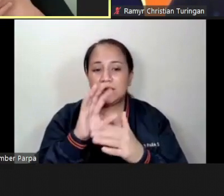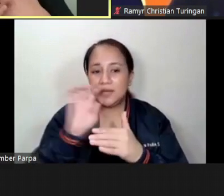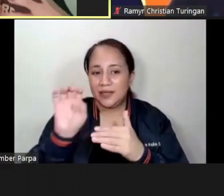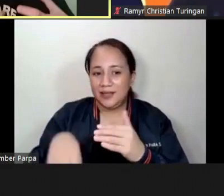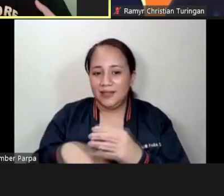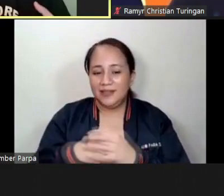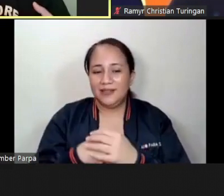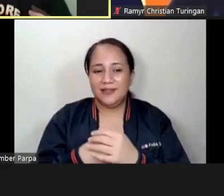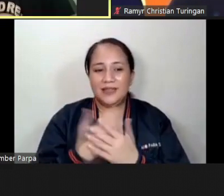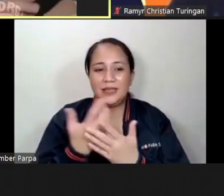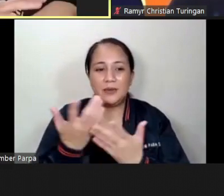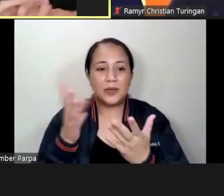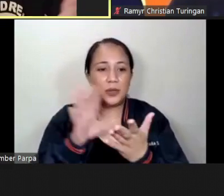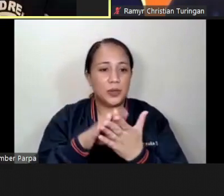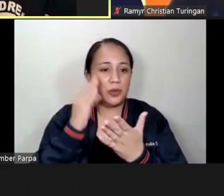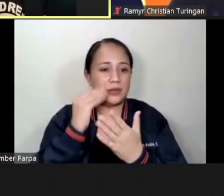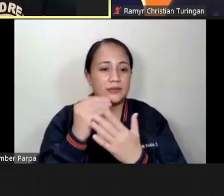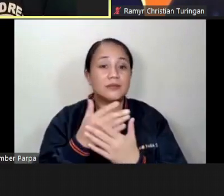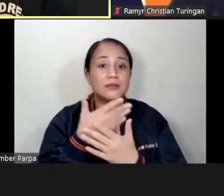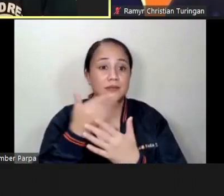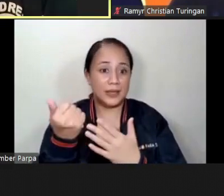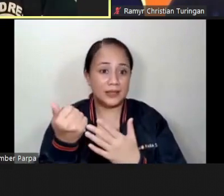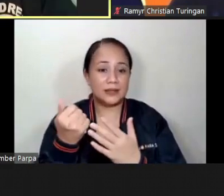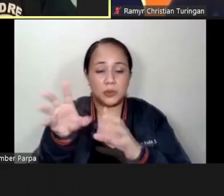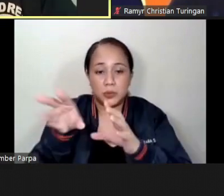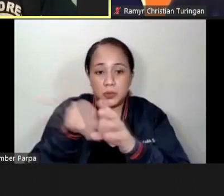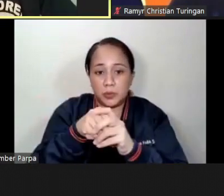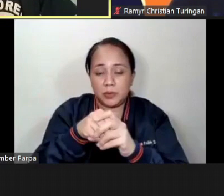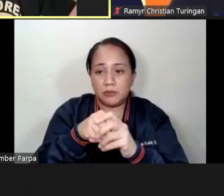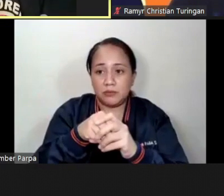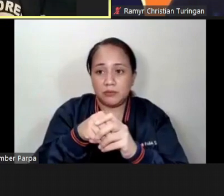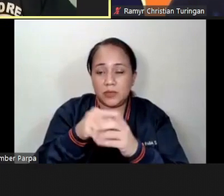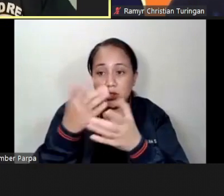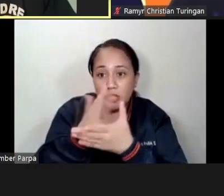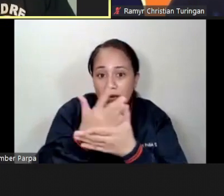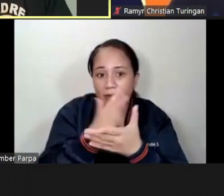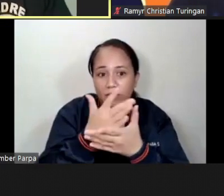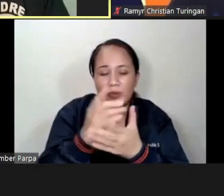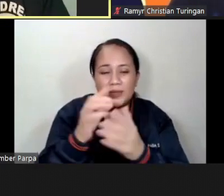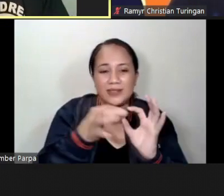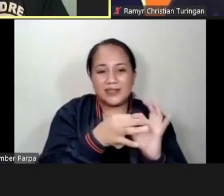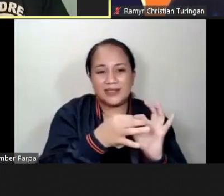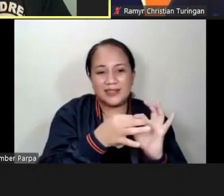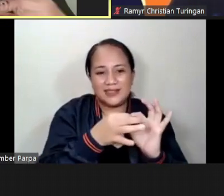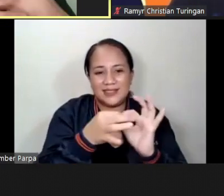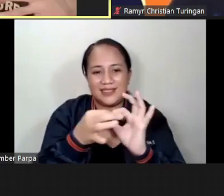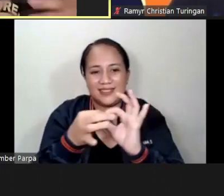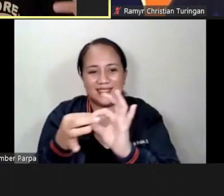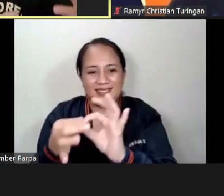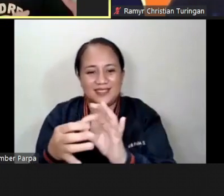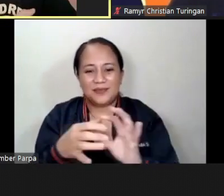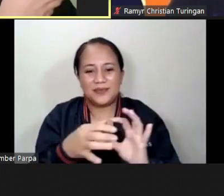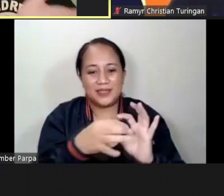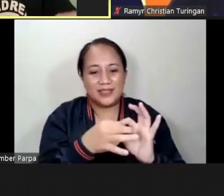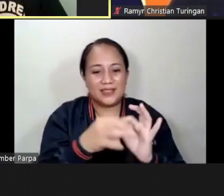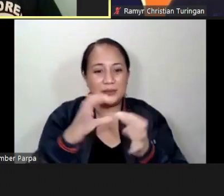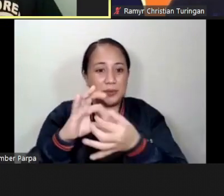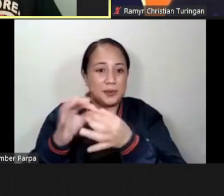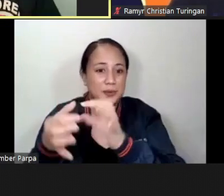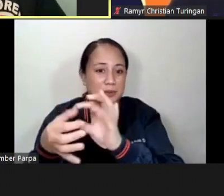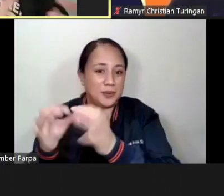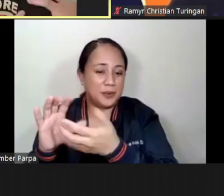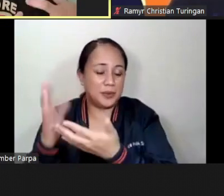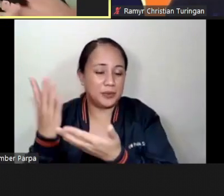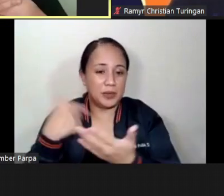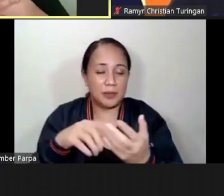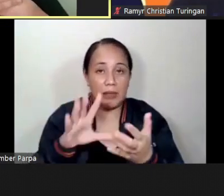yung mga natutunan natin. Maganda ibahagi din natin to sa kanila kasi parang chain kasi yan eh, no. So kapag yung natutunan ko maaari ko ibahagi sa iba, tapos